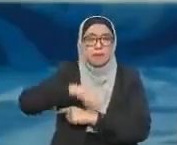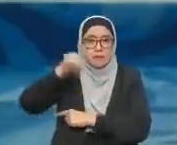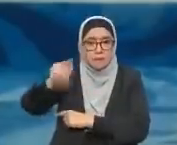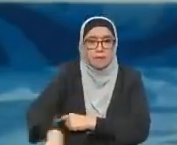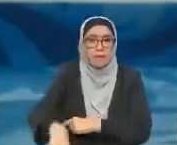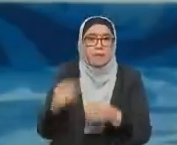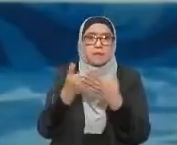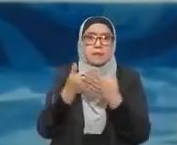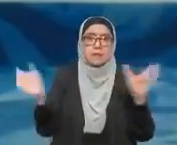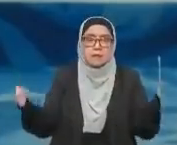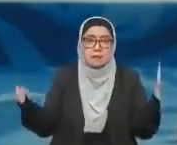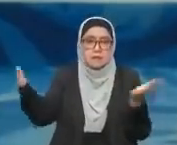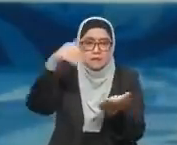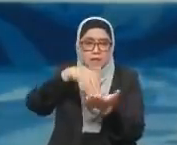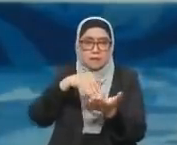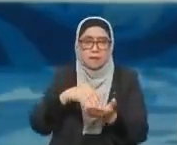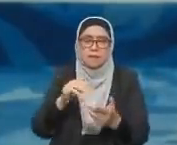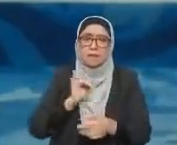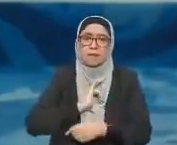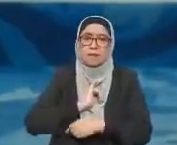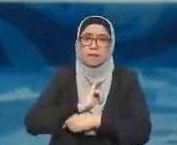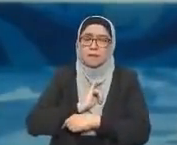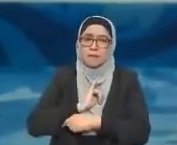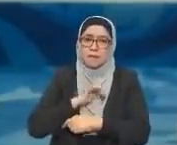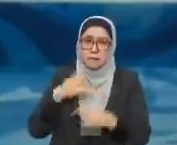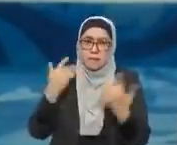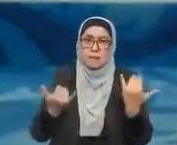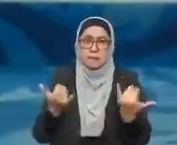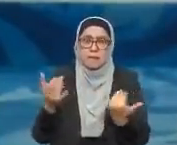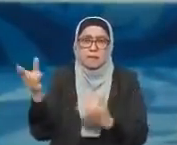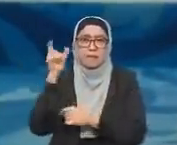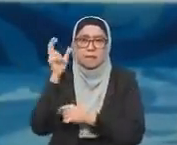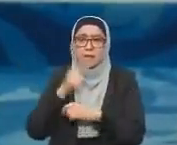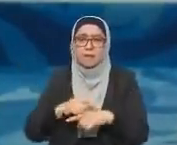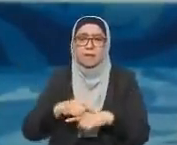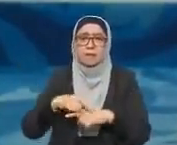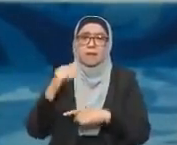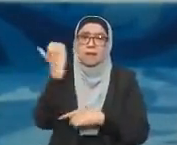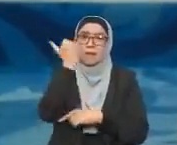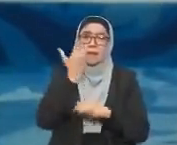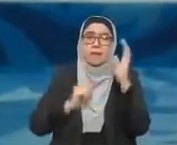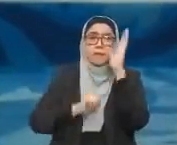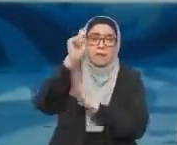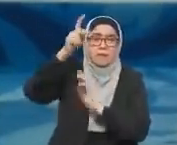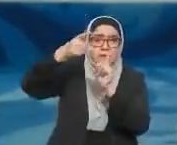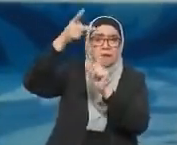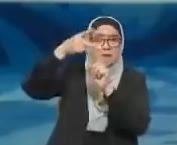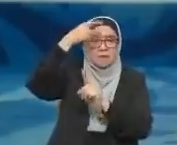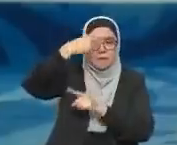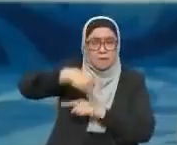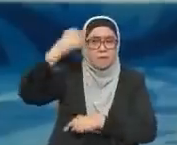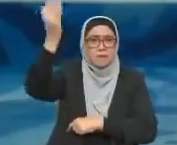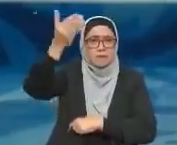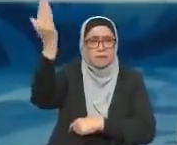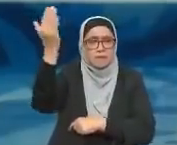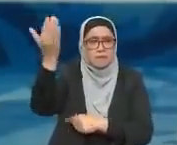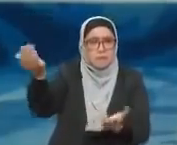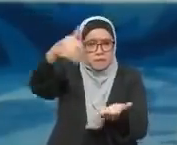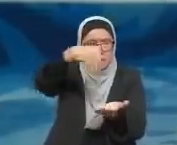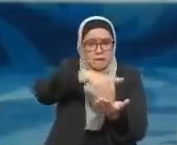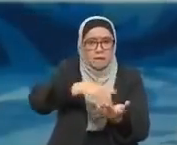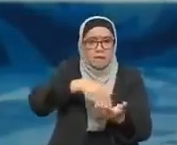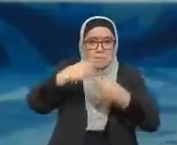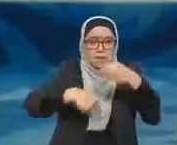kota salah saya mahkamah tinggi Pulau Pinang ini hari ini untuk membahas kan smule tentang keputusan